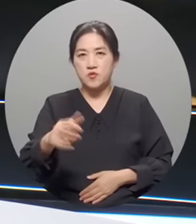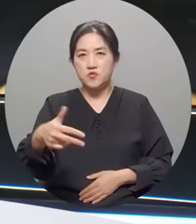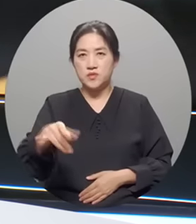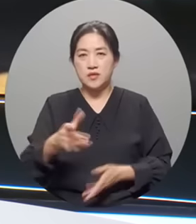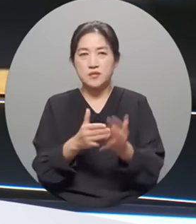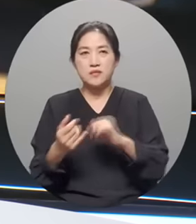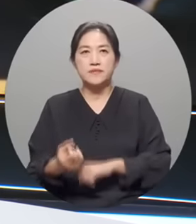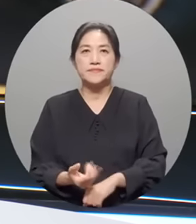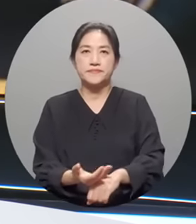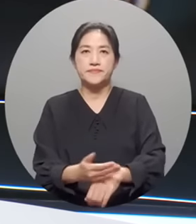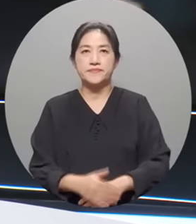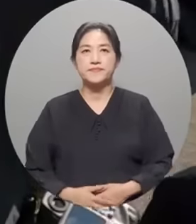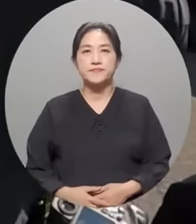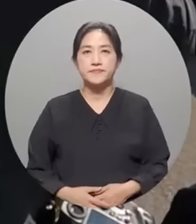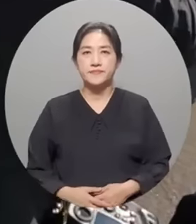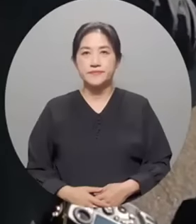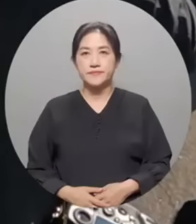보도입니다.